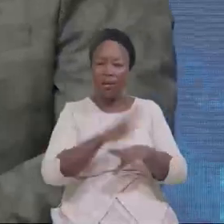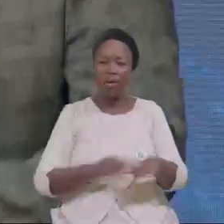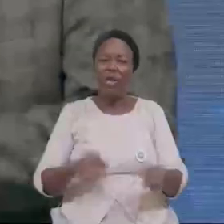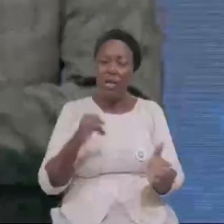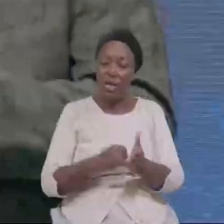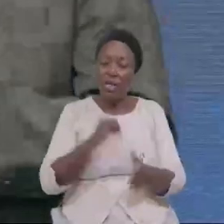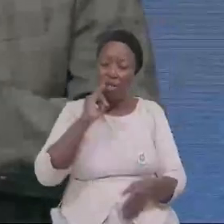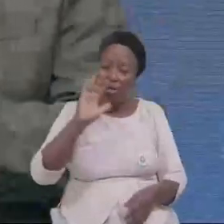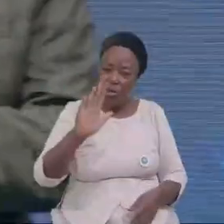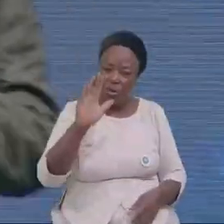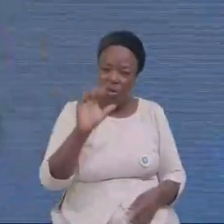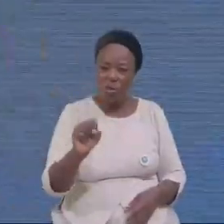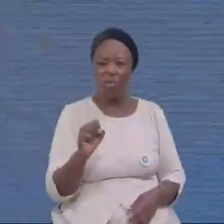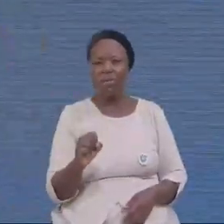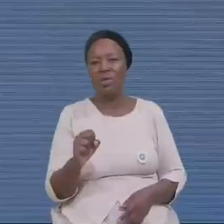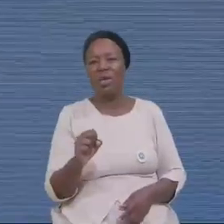toi.